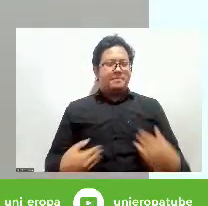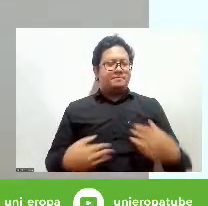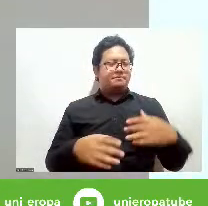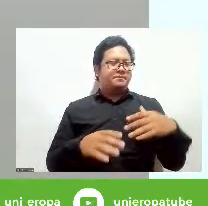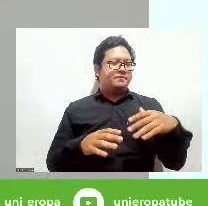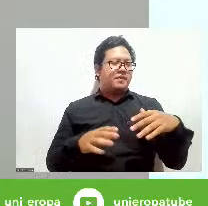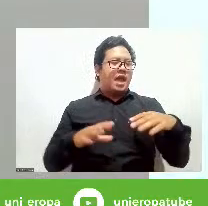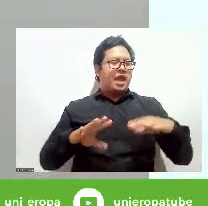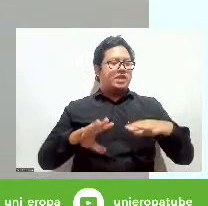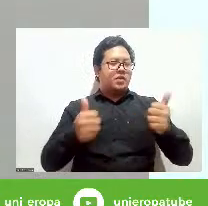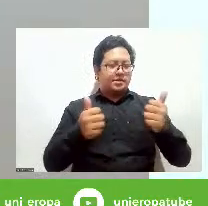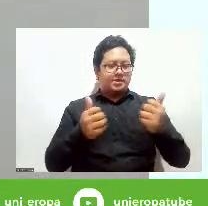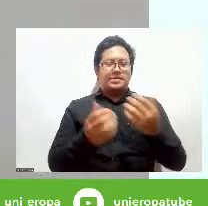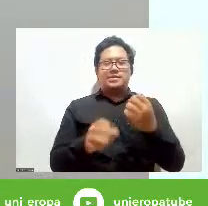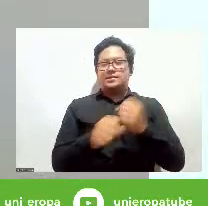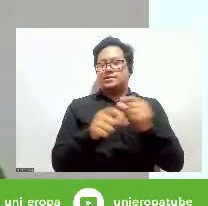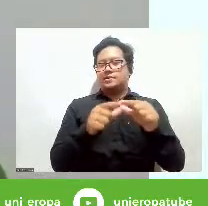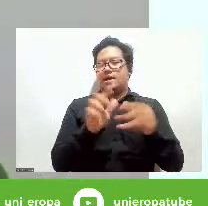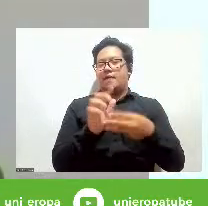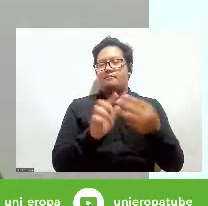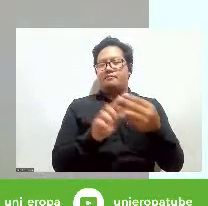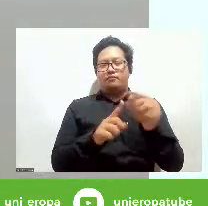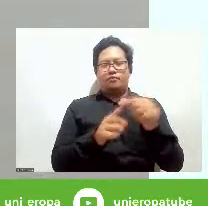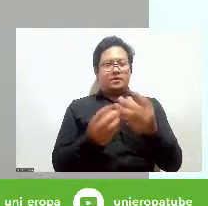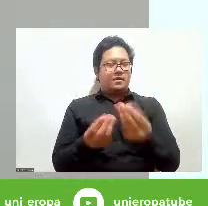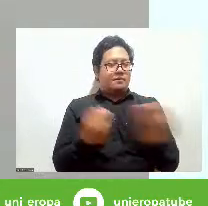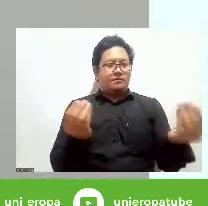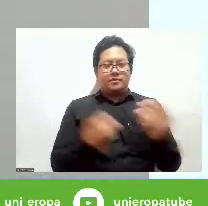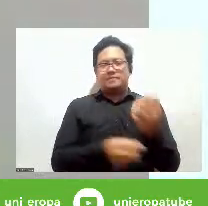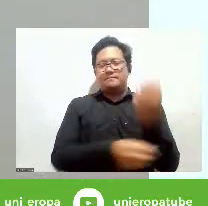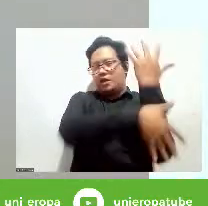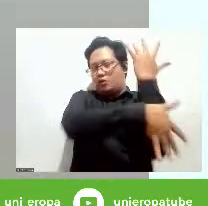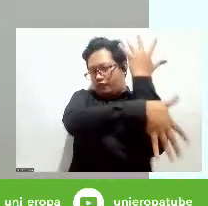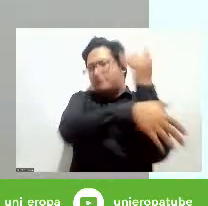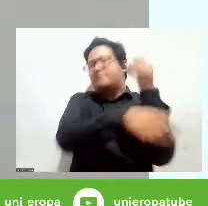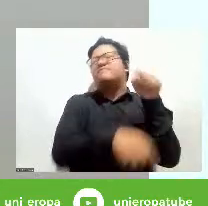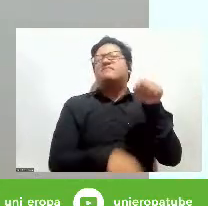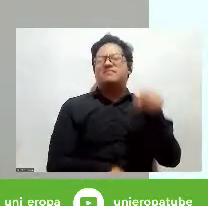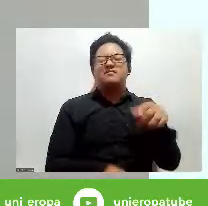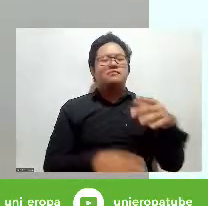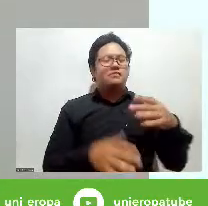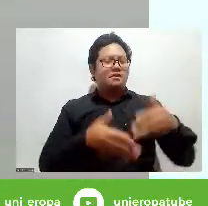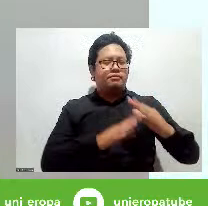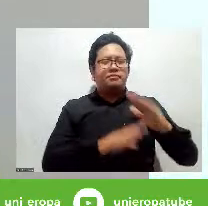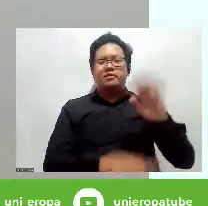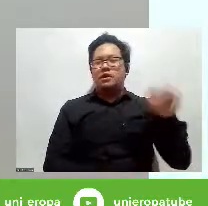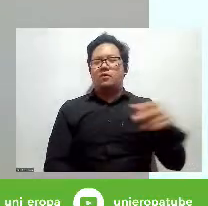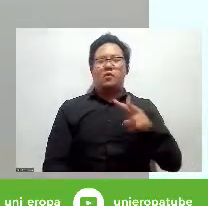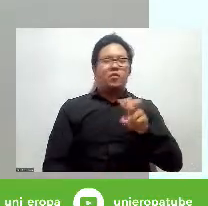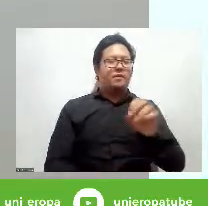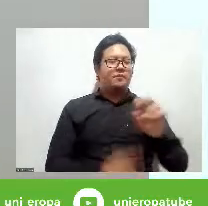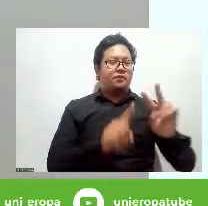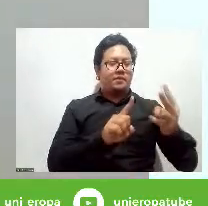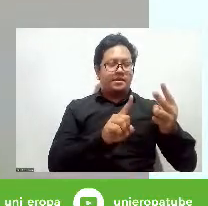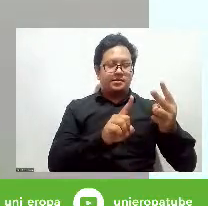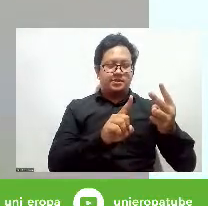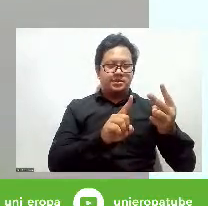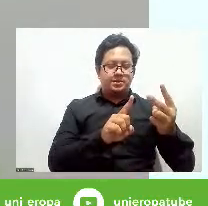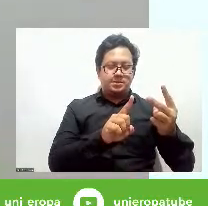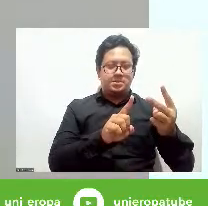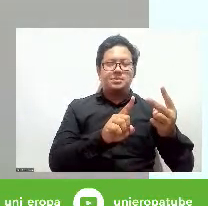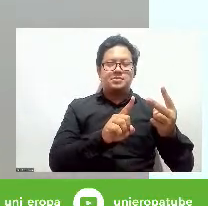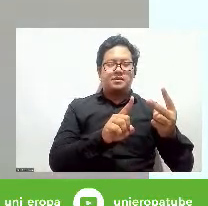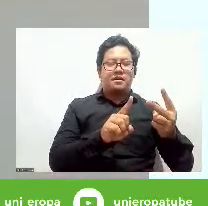Kamil baru lahir tahun 2016 yang kemudian diperpanjang dari